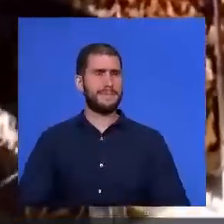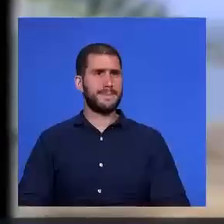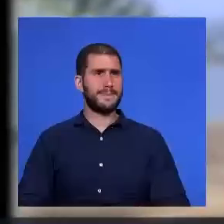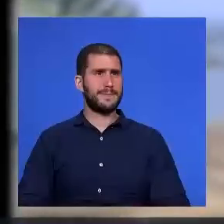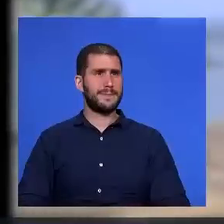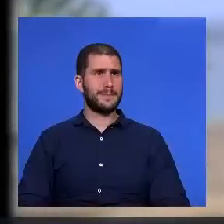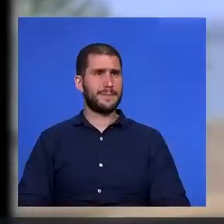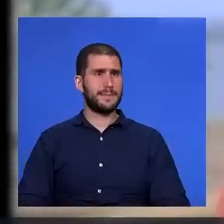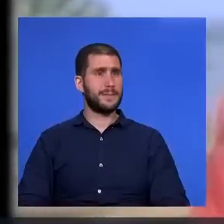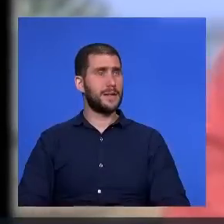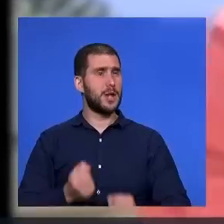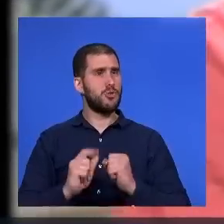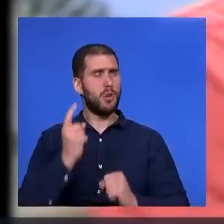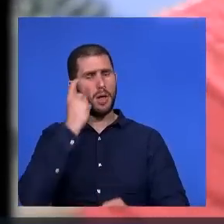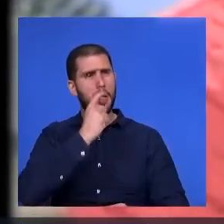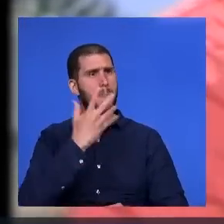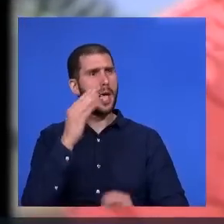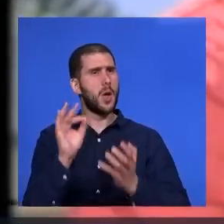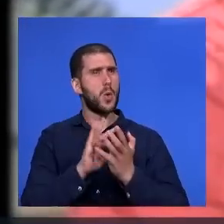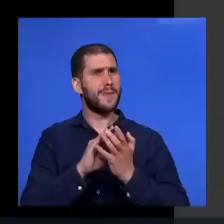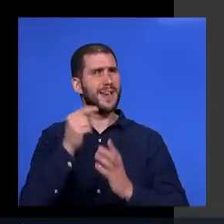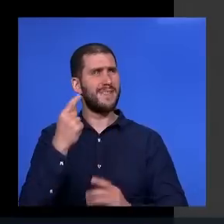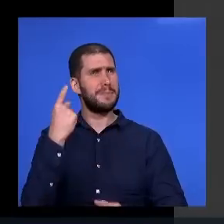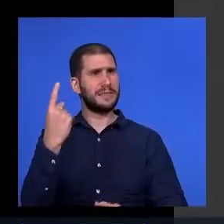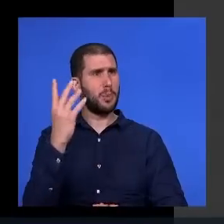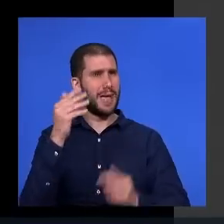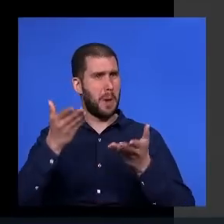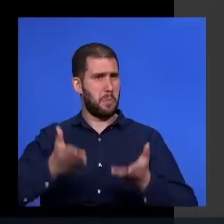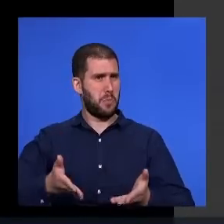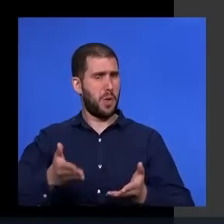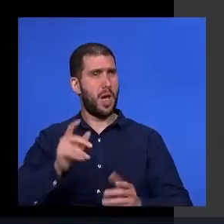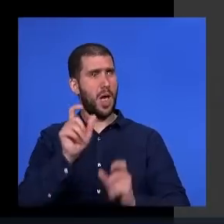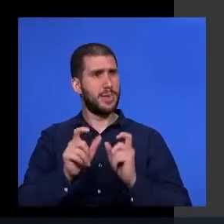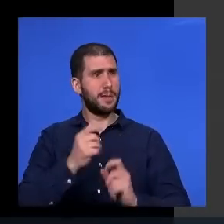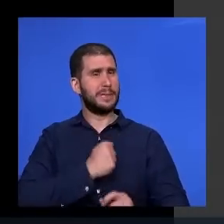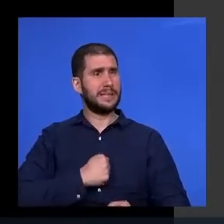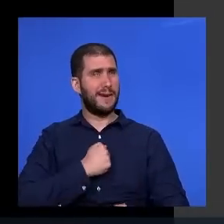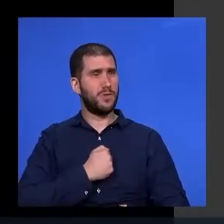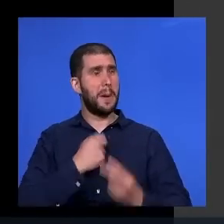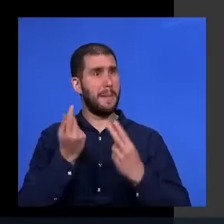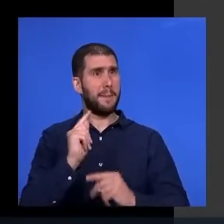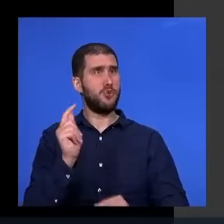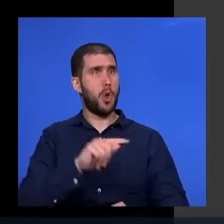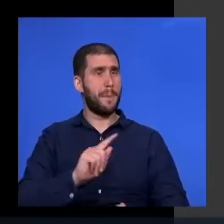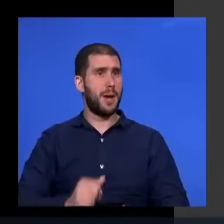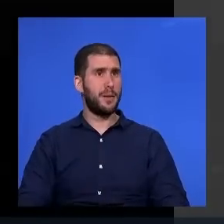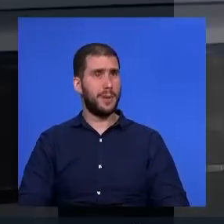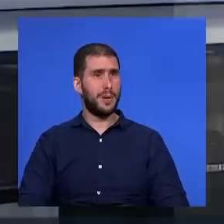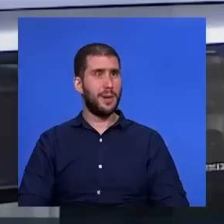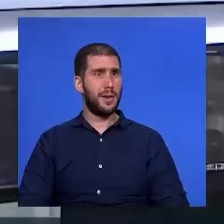אווירות. קשה שלא לתהות מה היה כותב גפן בעצמו לו היה כאן, על מי שספדו לו, ובעיקר על מי שלא.